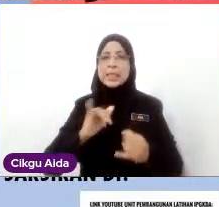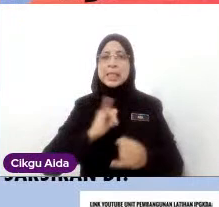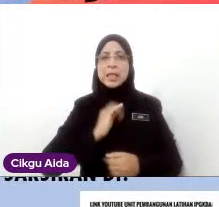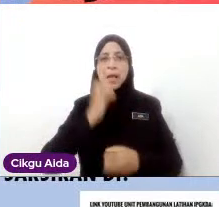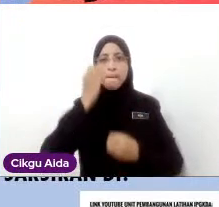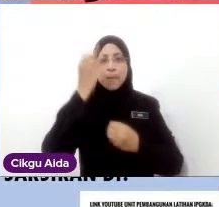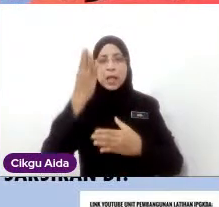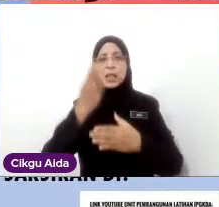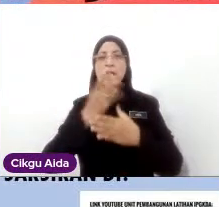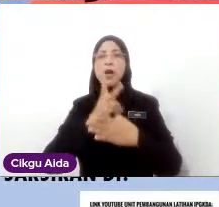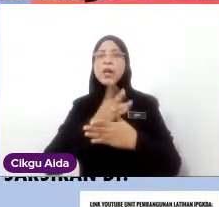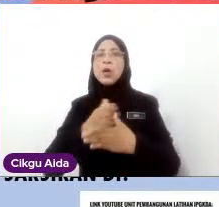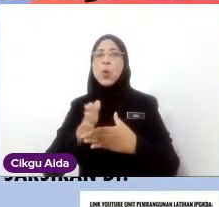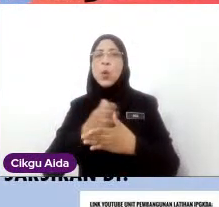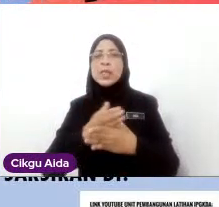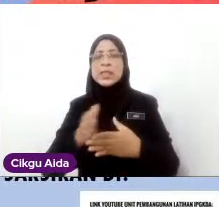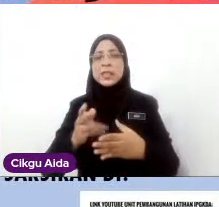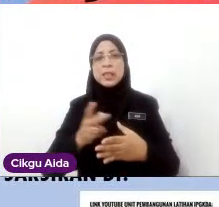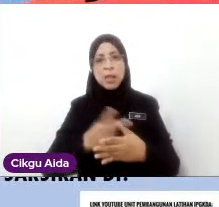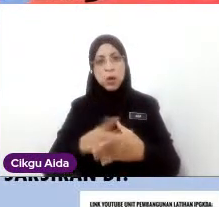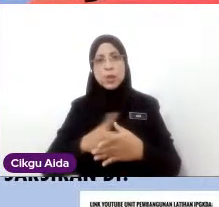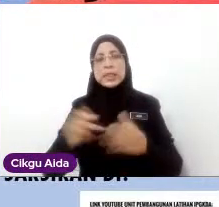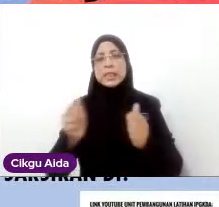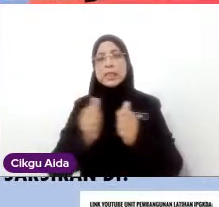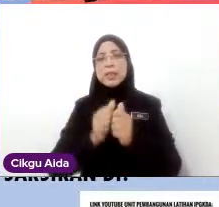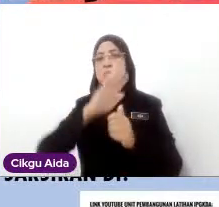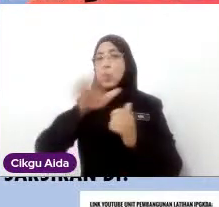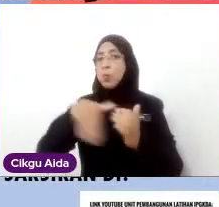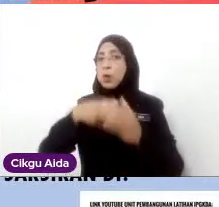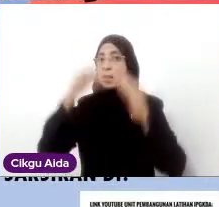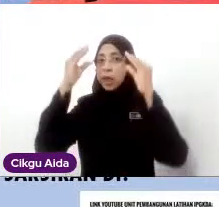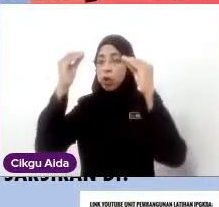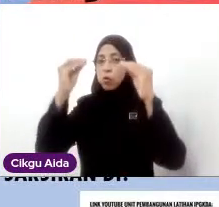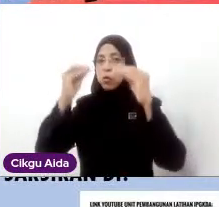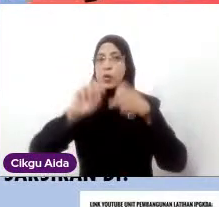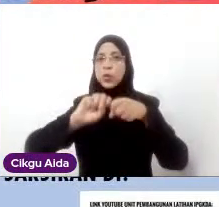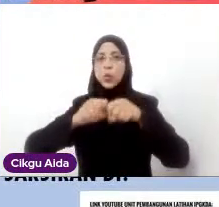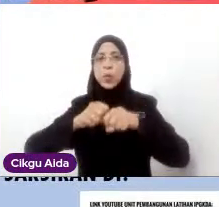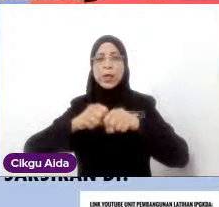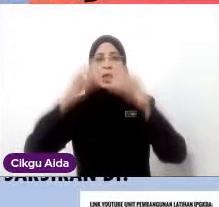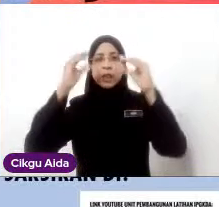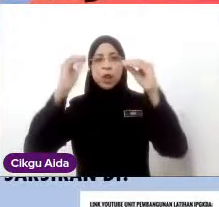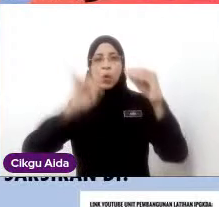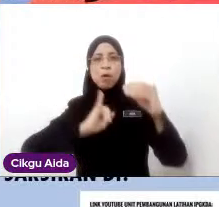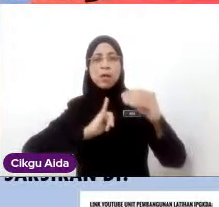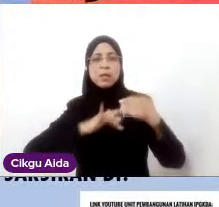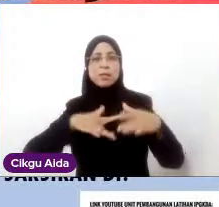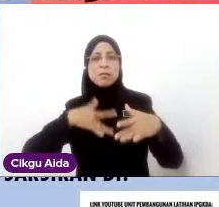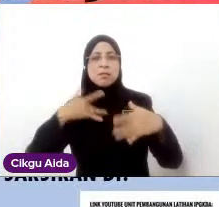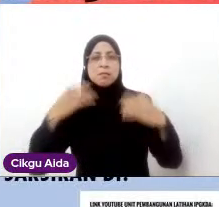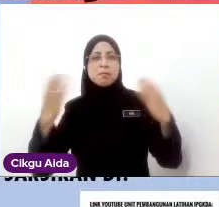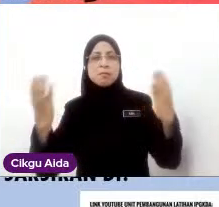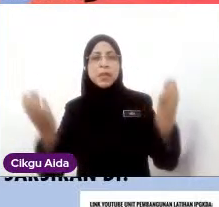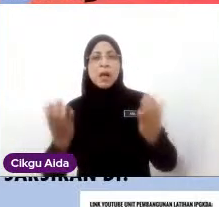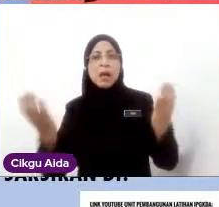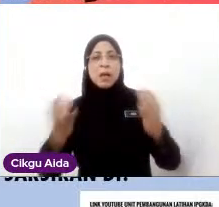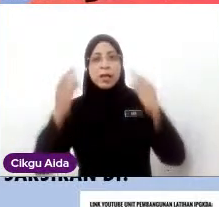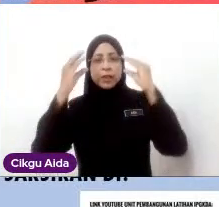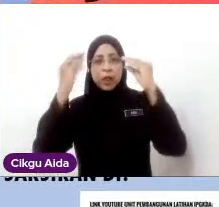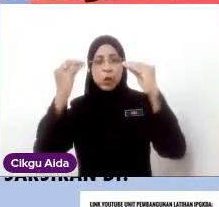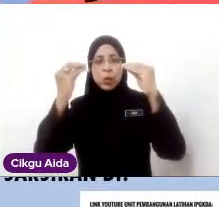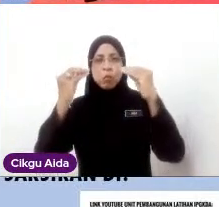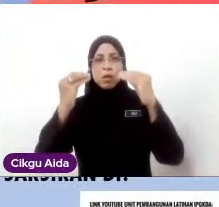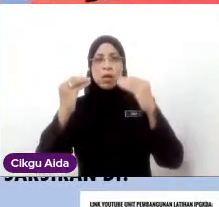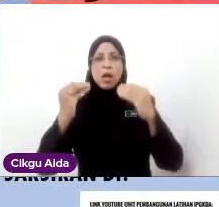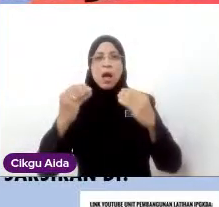saya nak saya kalau boleh nak bagi inspirasi dan idea dekat cikgu-cikgu, adik-adik APG yang banyak benda kita